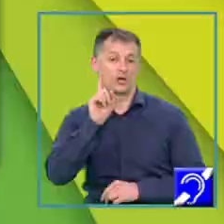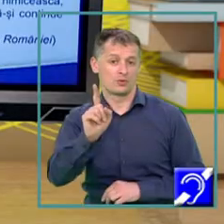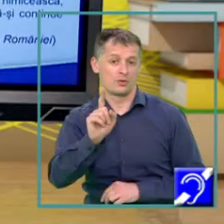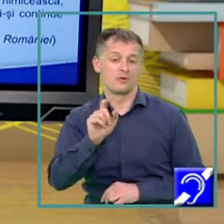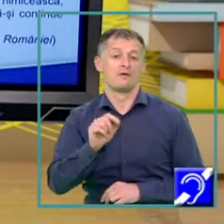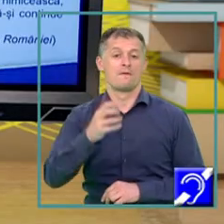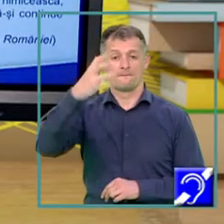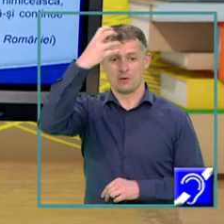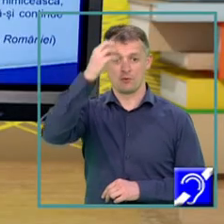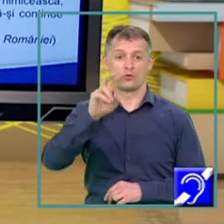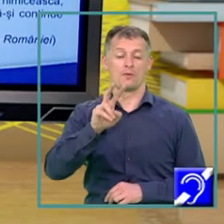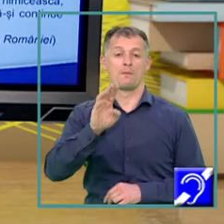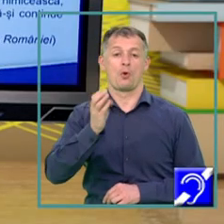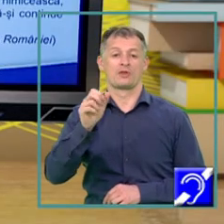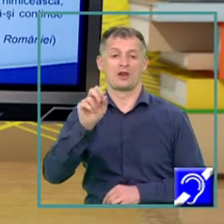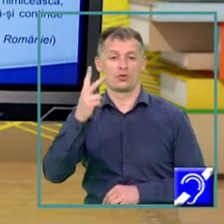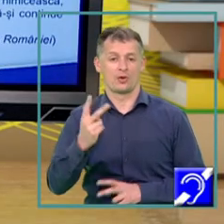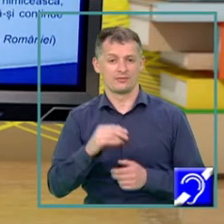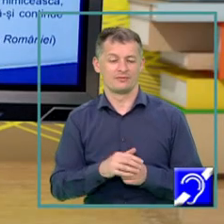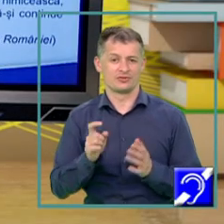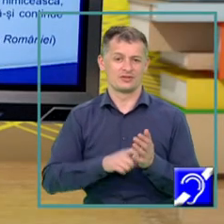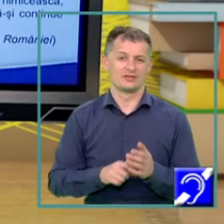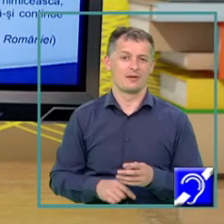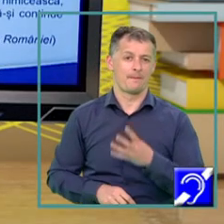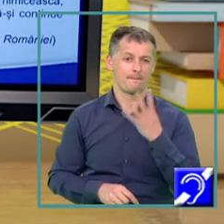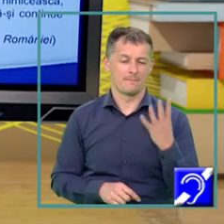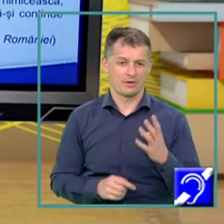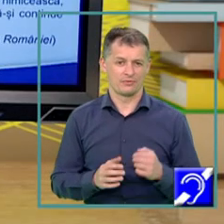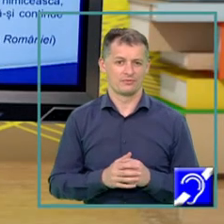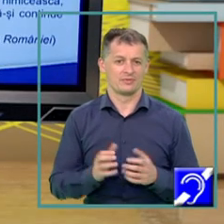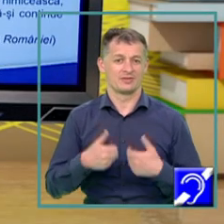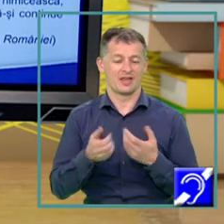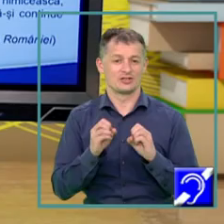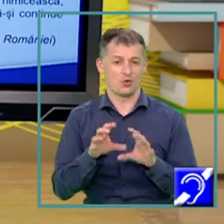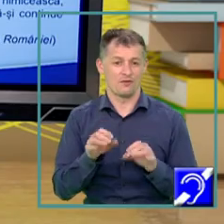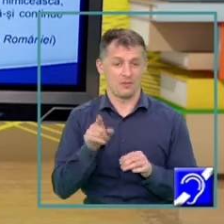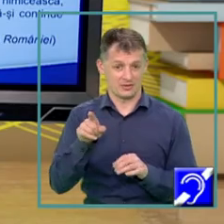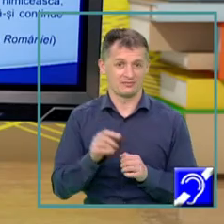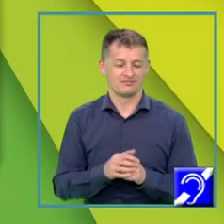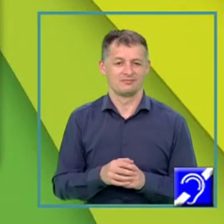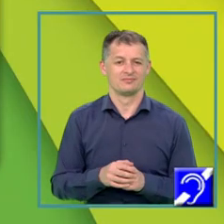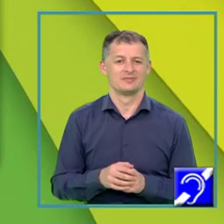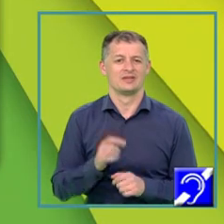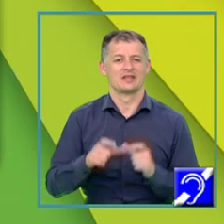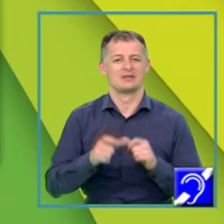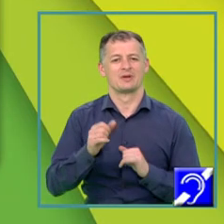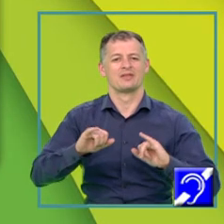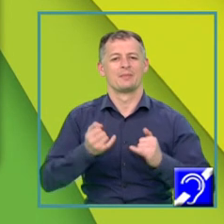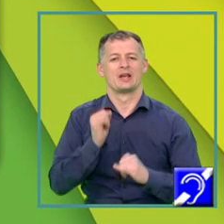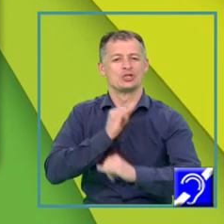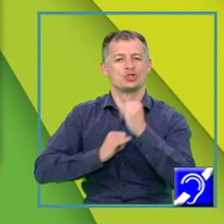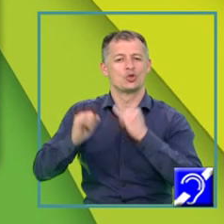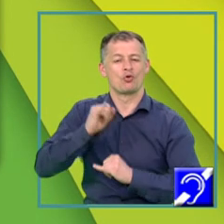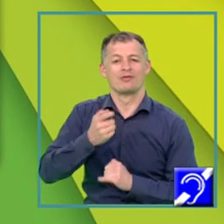II-lea. Cerința numărul 4. Menționați din sursa dată două informații referitoare la evenimentele istorice care au loc